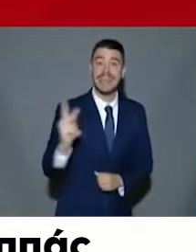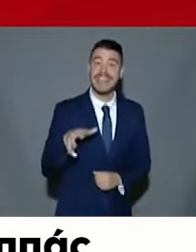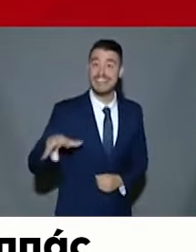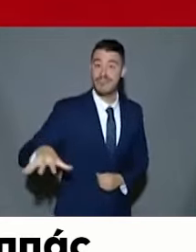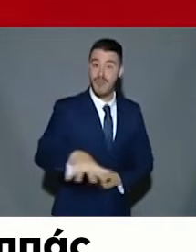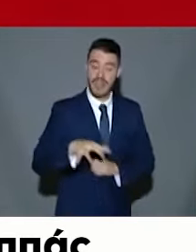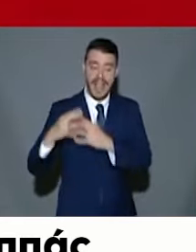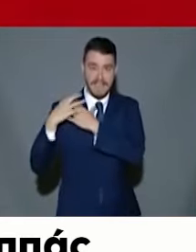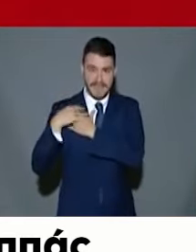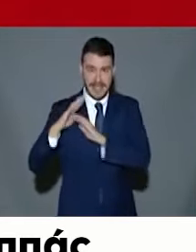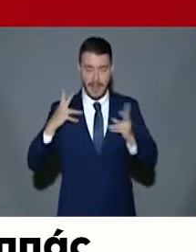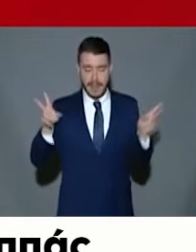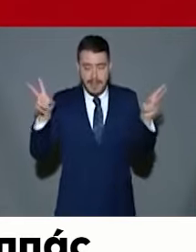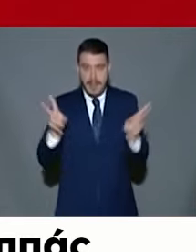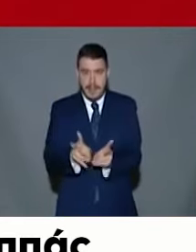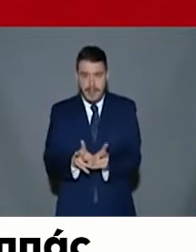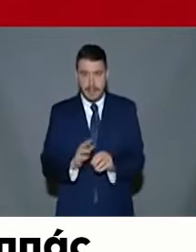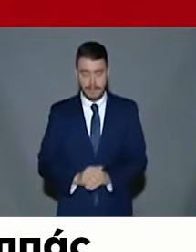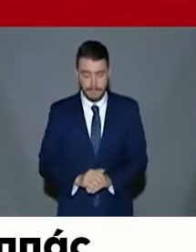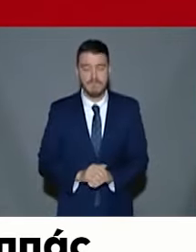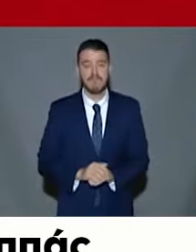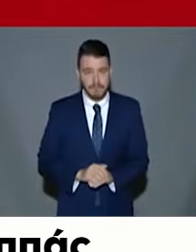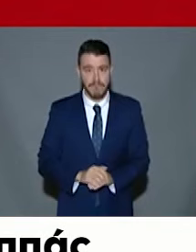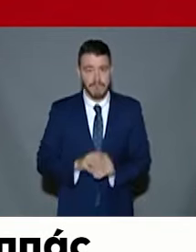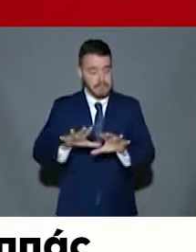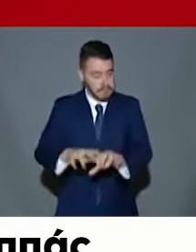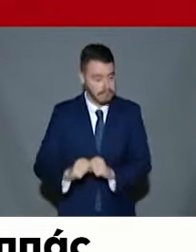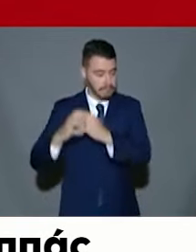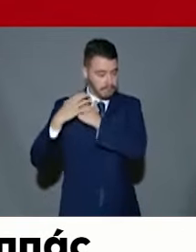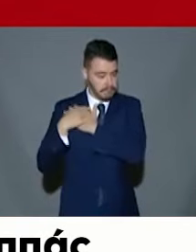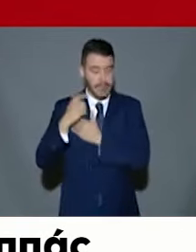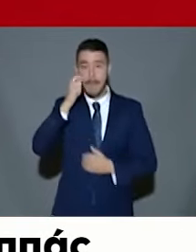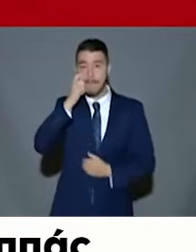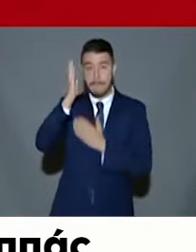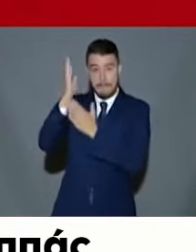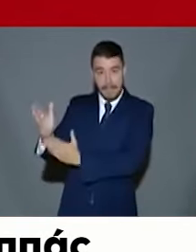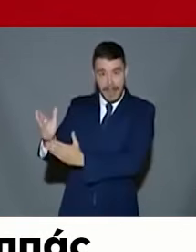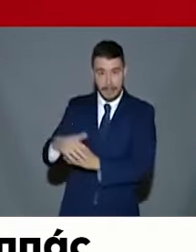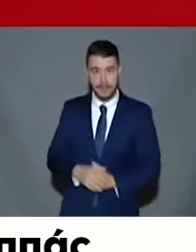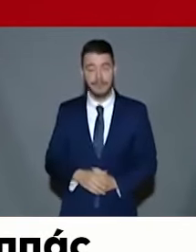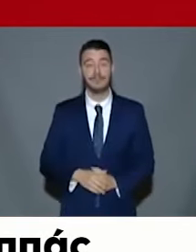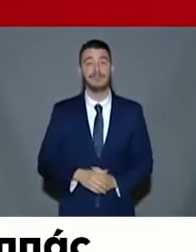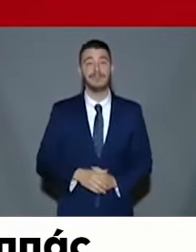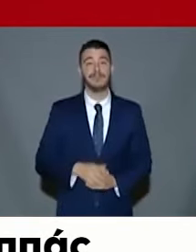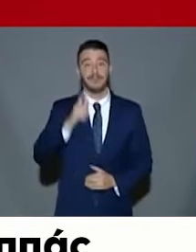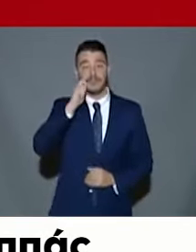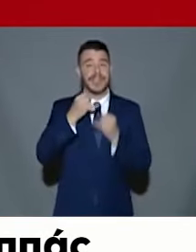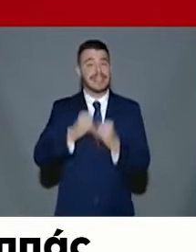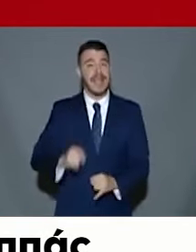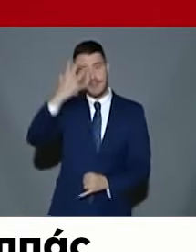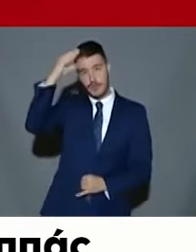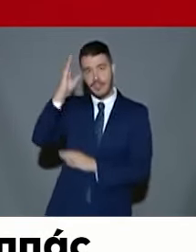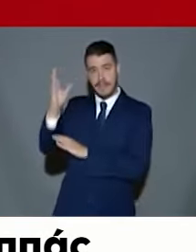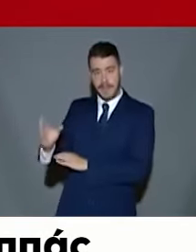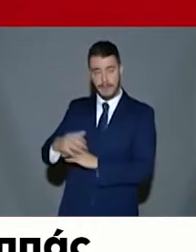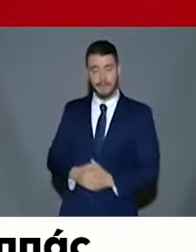Το αποτέλεσμα των ευρωεκλογών, το αποτέλεσμα των εθνικών εκλογών, αυτό που θέλει ο κ. Κασελάκης. Είναι μια διφορούμενη δήλωση που